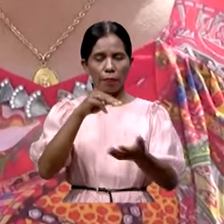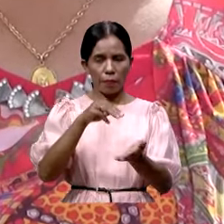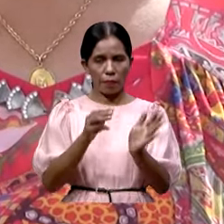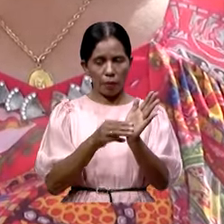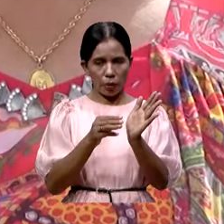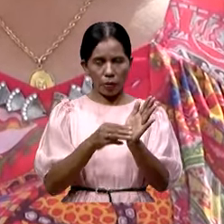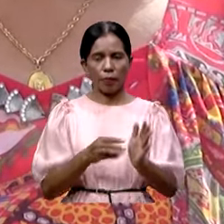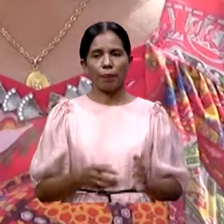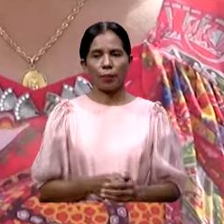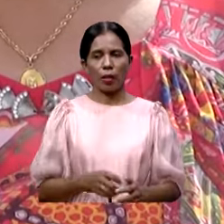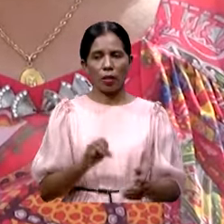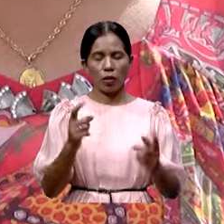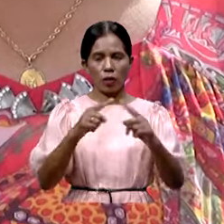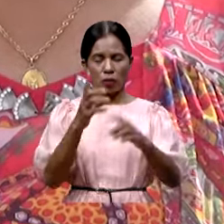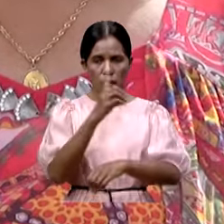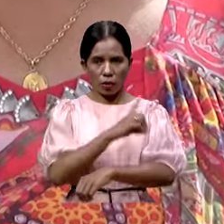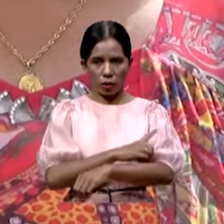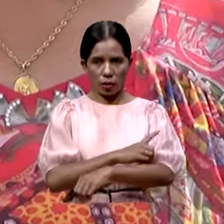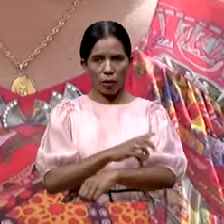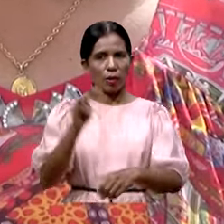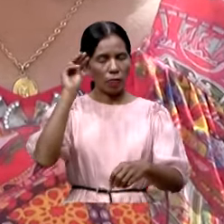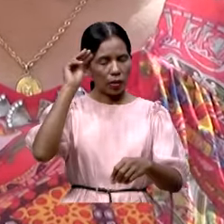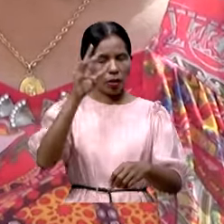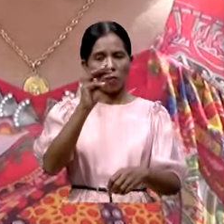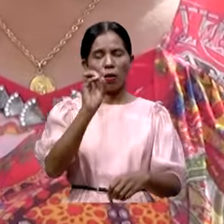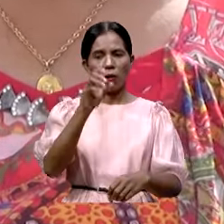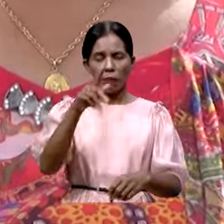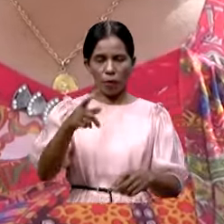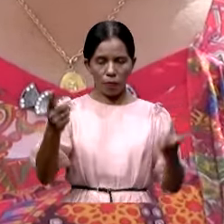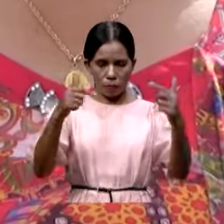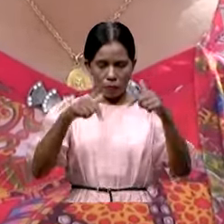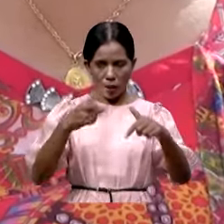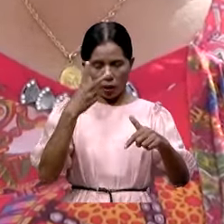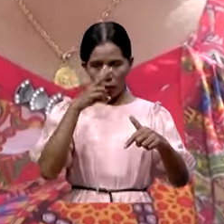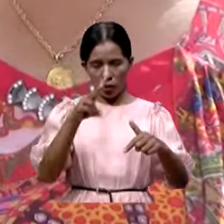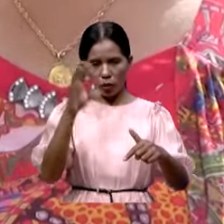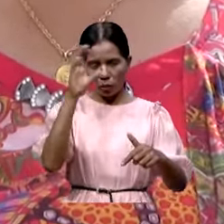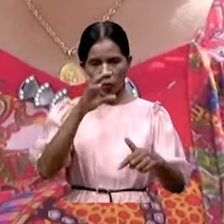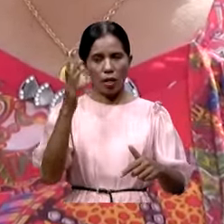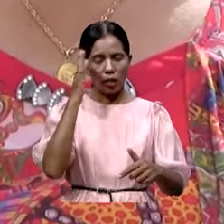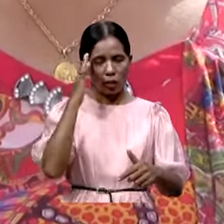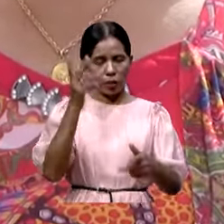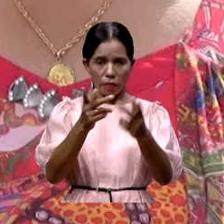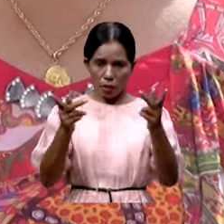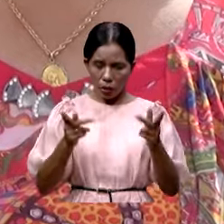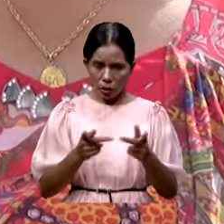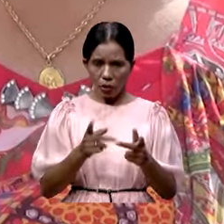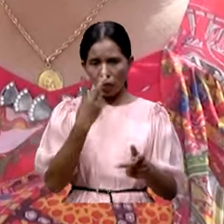32 meters ne mak awar uin excellency minister of obras yang mai kisal beratu detekta fatina atu dare